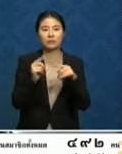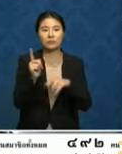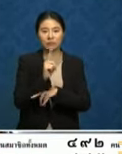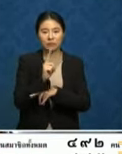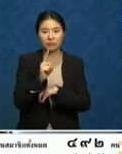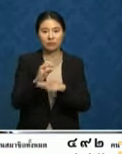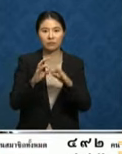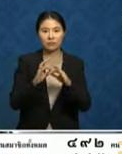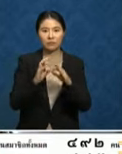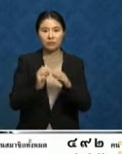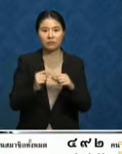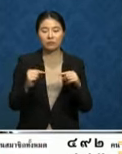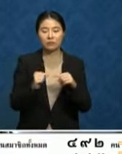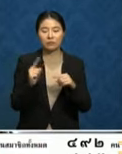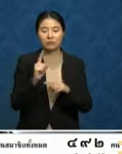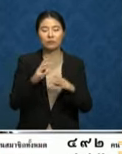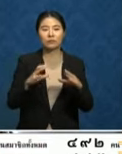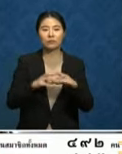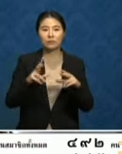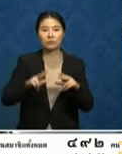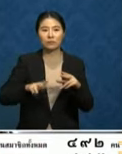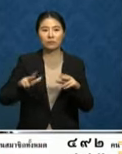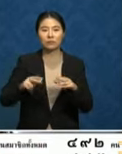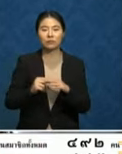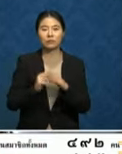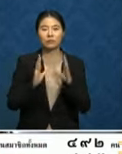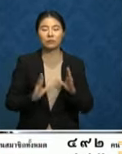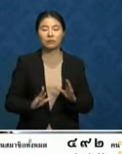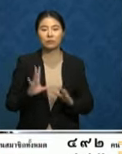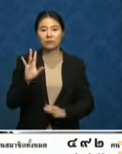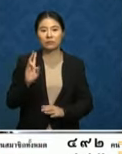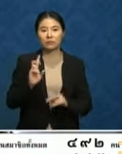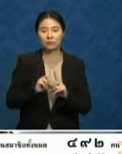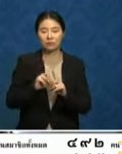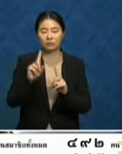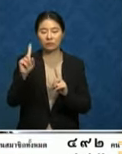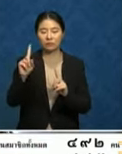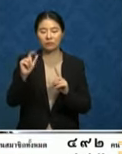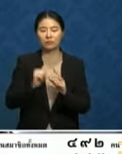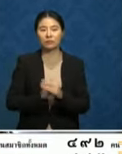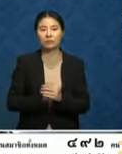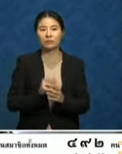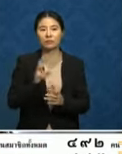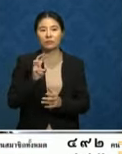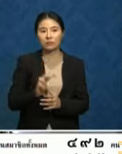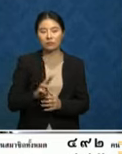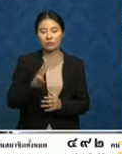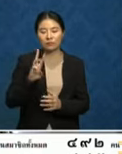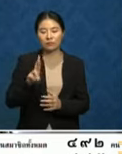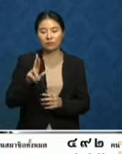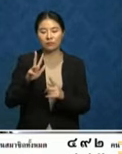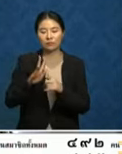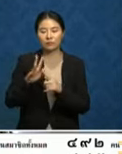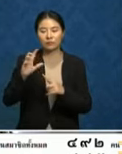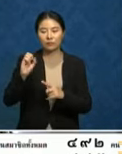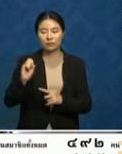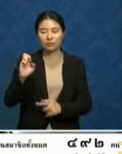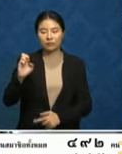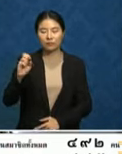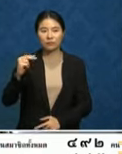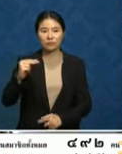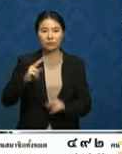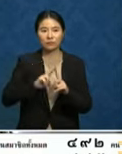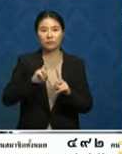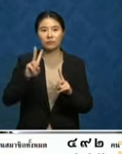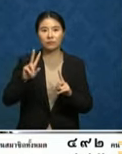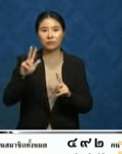พ.ศในสัดส่วนของพรรคเพื่อไทยจำนวน 7คนดังนี้ครับ 1นายวรสิทธิ์กันตินันท์ 2นางสาว